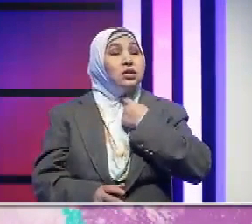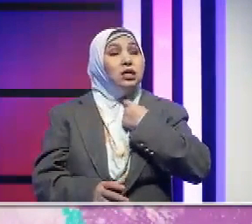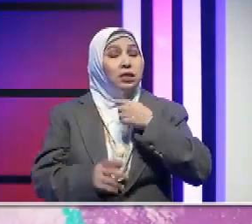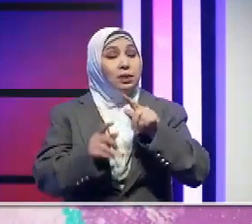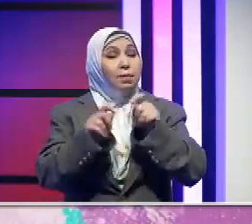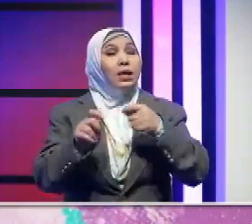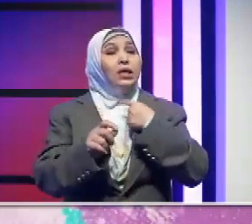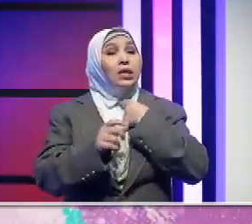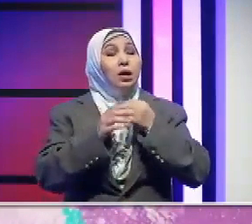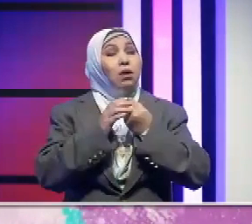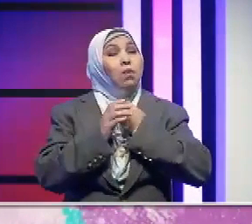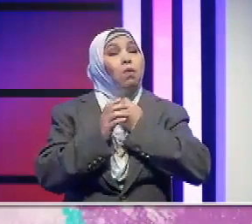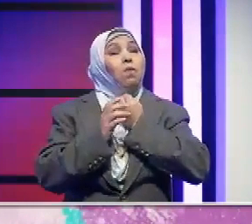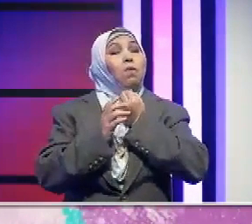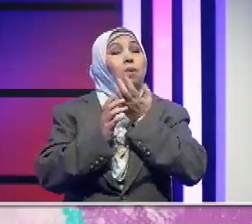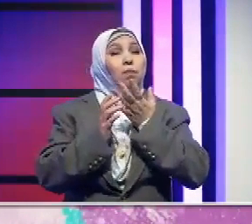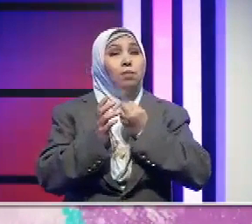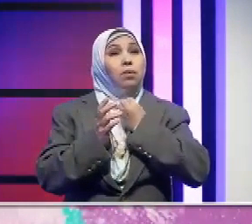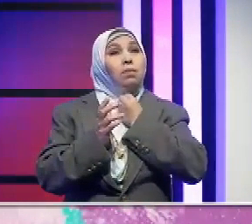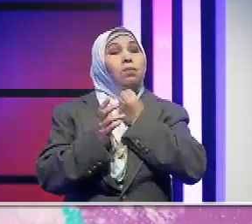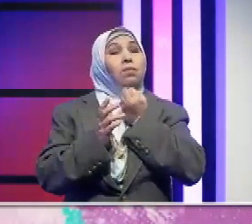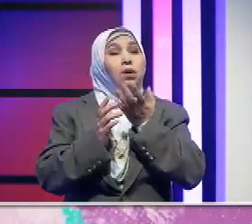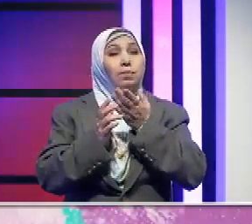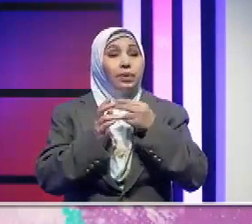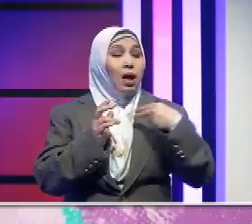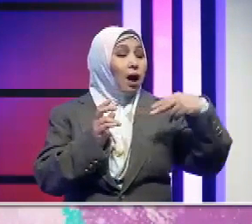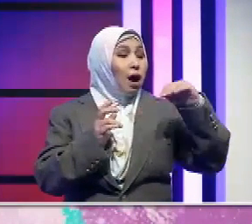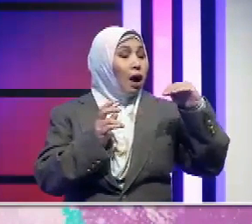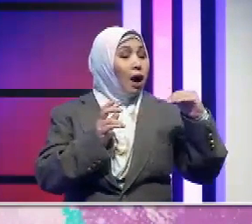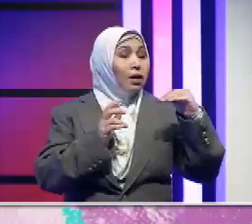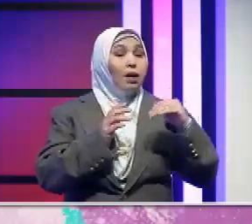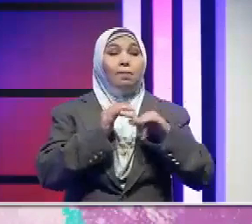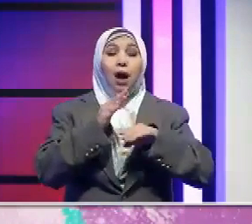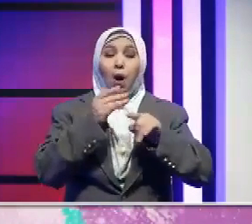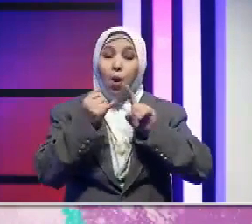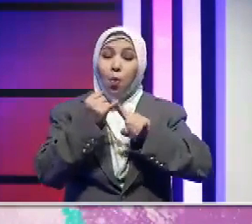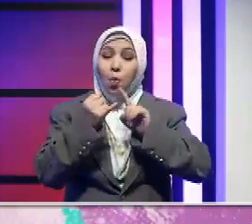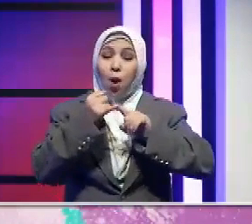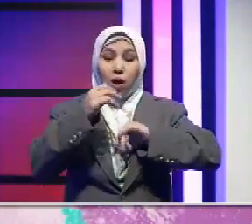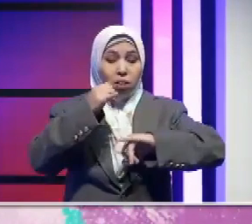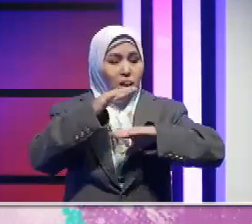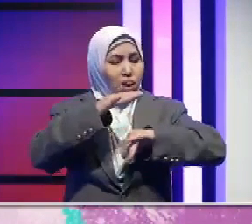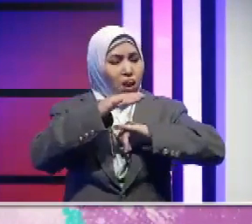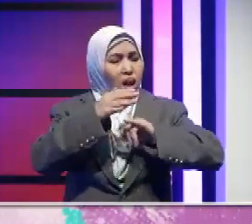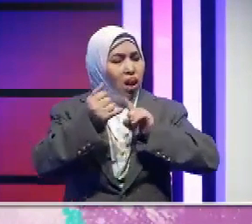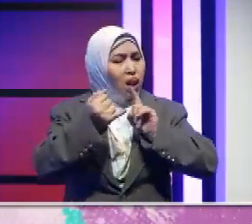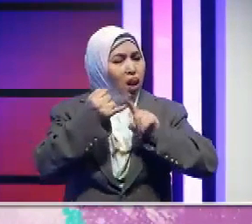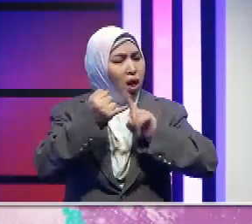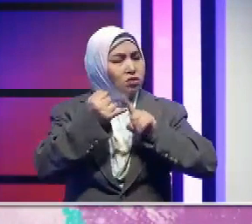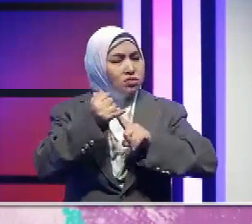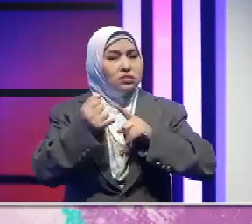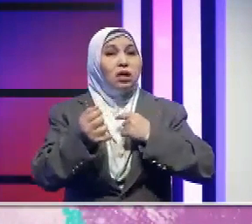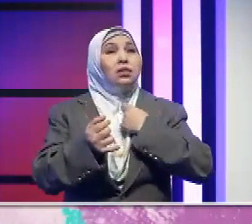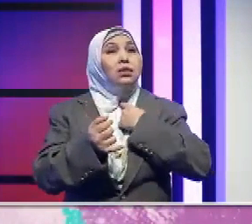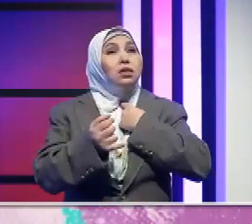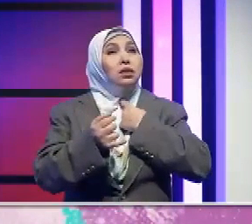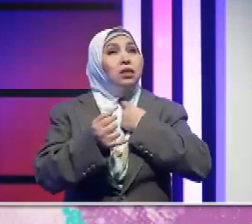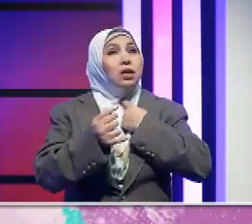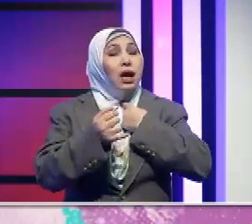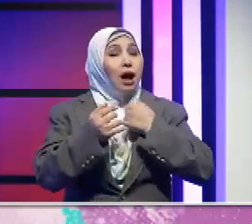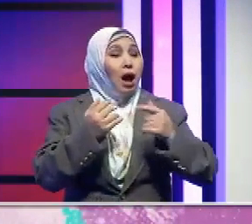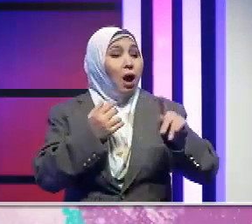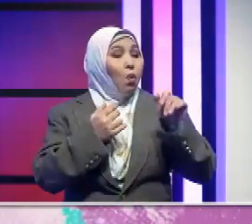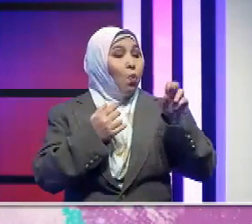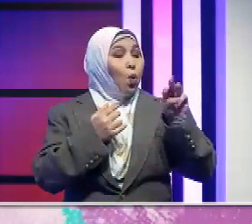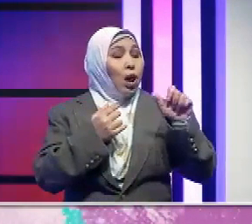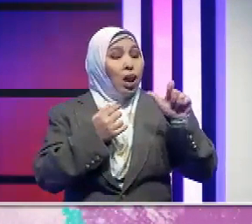kan, rongga kerongkongan kita ni ha duduk bawah sekali kan. Pangkal ni kan bukan permulaan, pangkal ha dengan